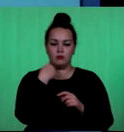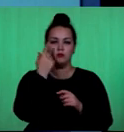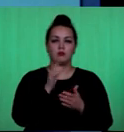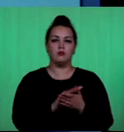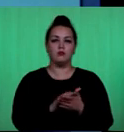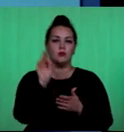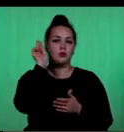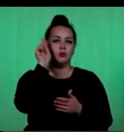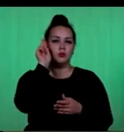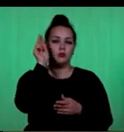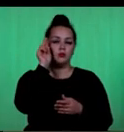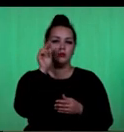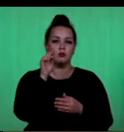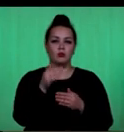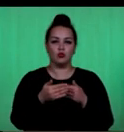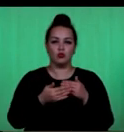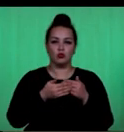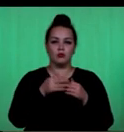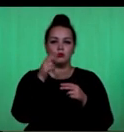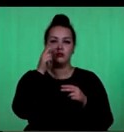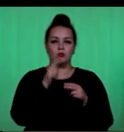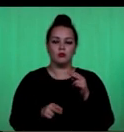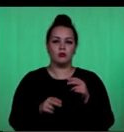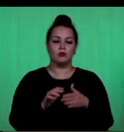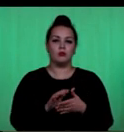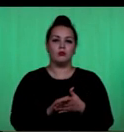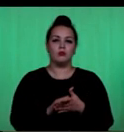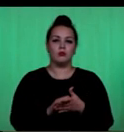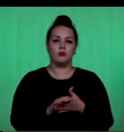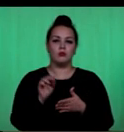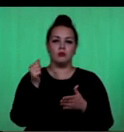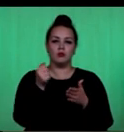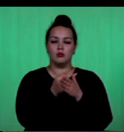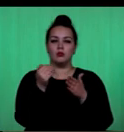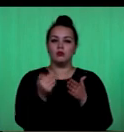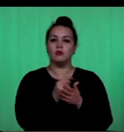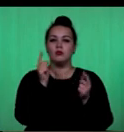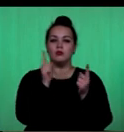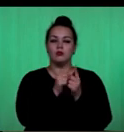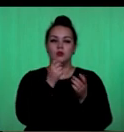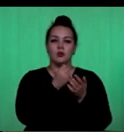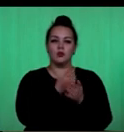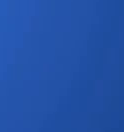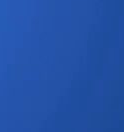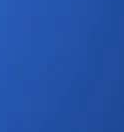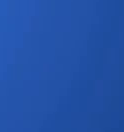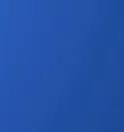118. Урок подошел к концу. До новых встреч, дорогие ребята!